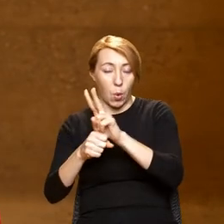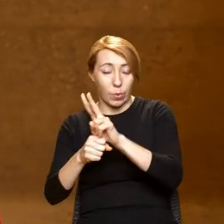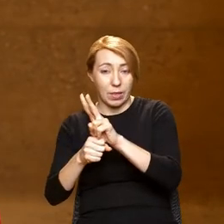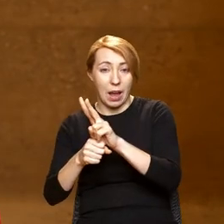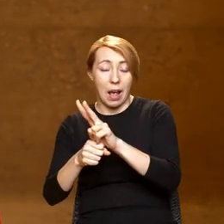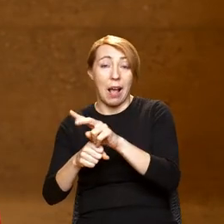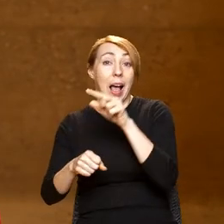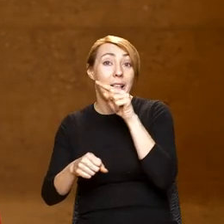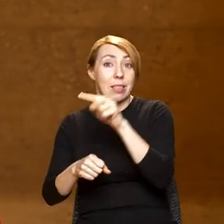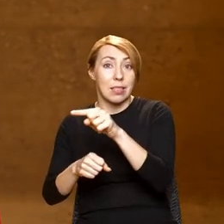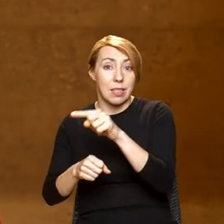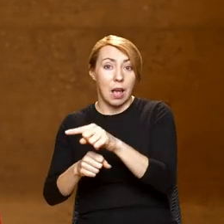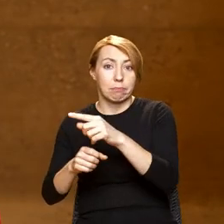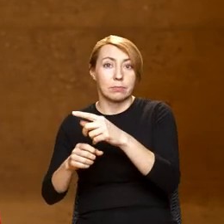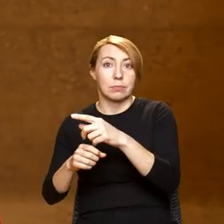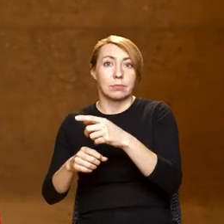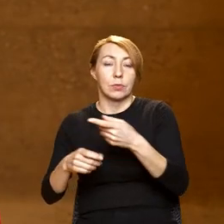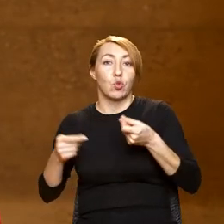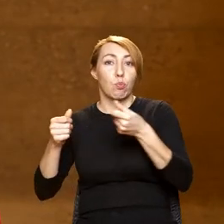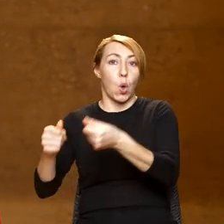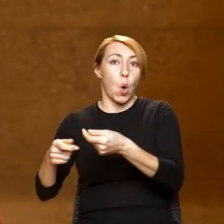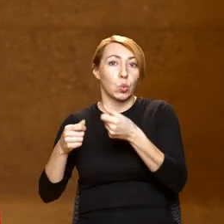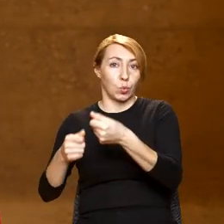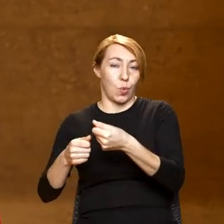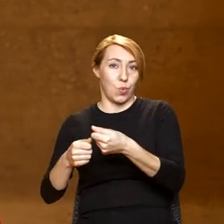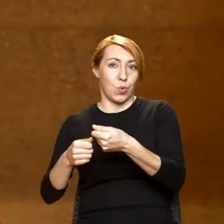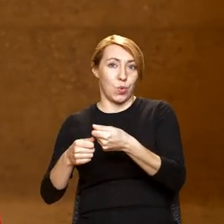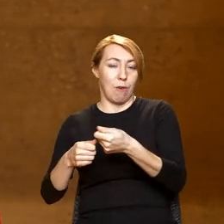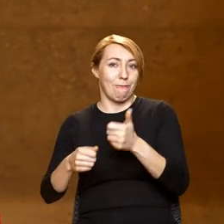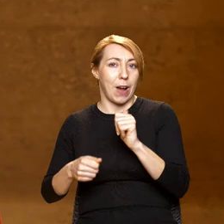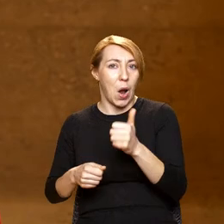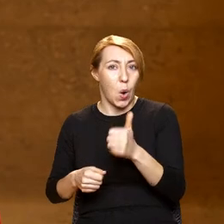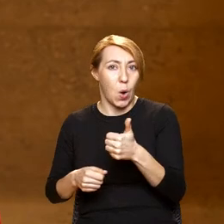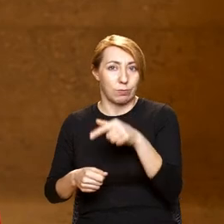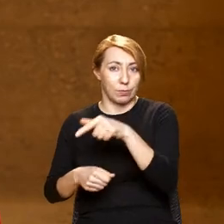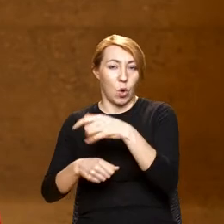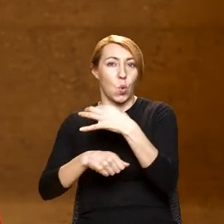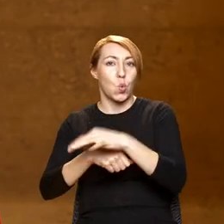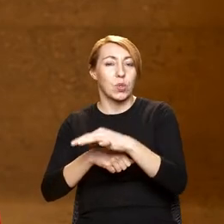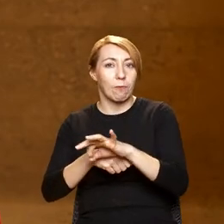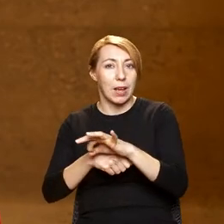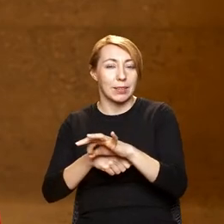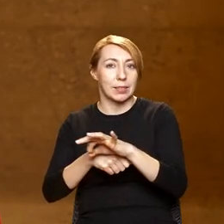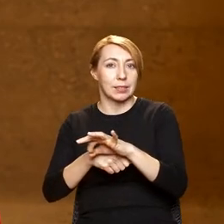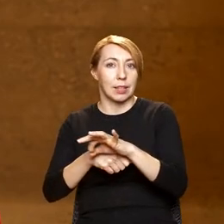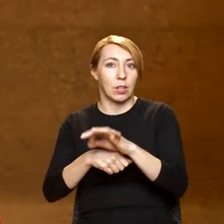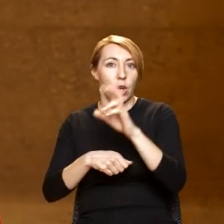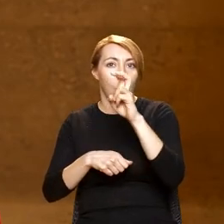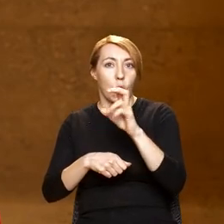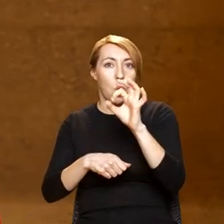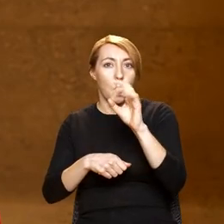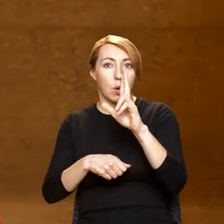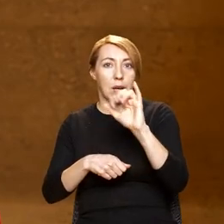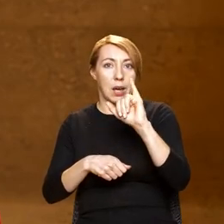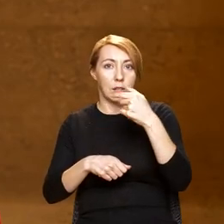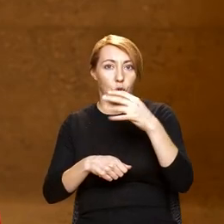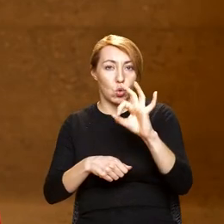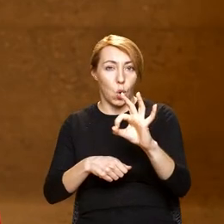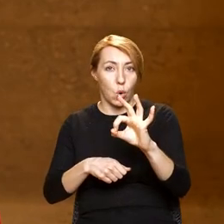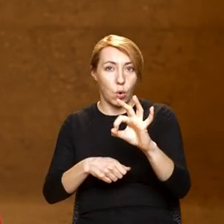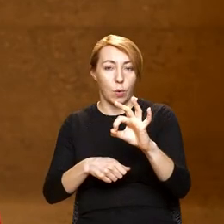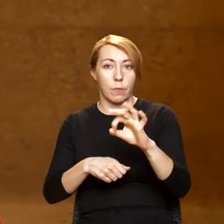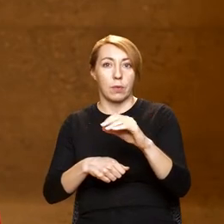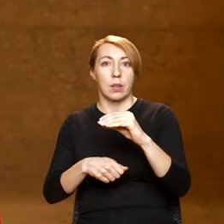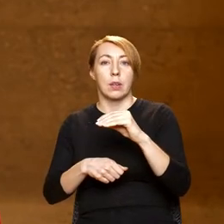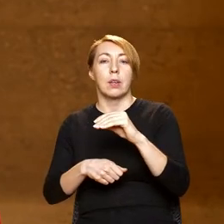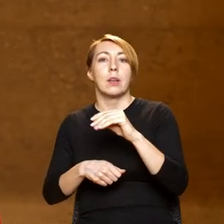czym tam znaleźli się sponsorzy, znaleźli się fachowcy na uniwersytecie, zresztą Hokkaido,